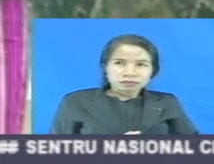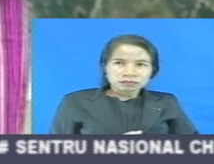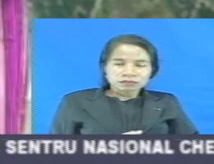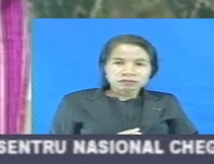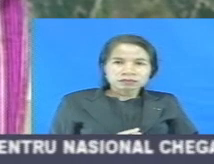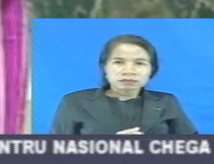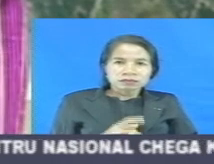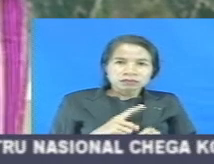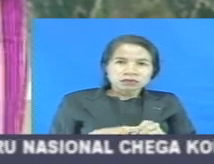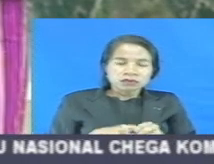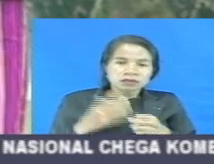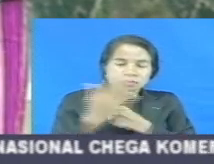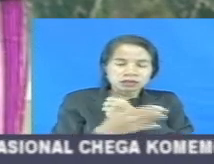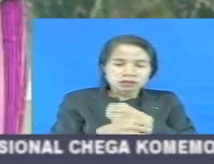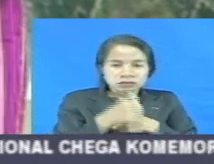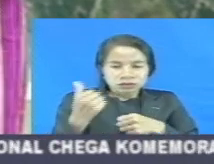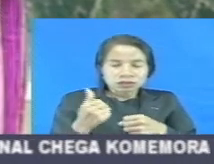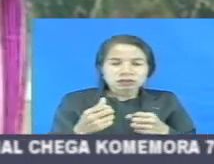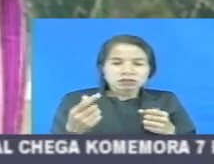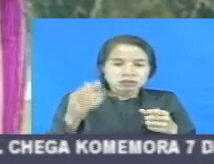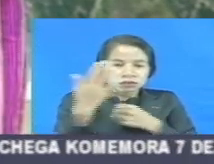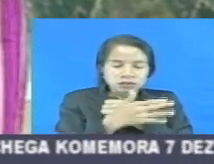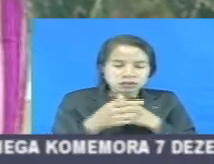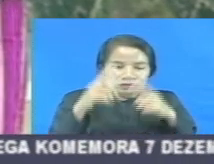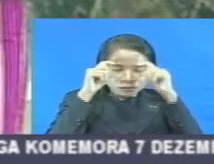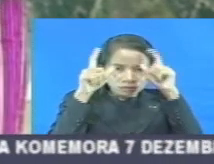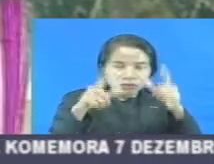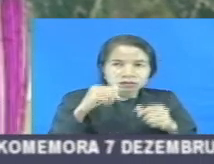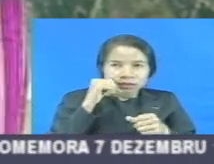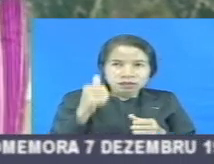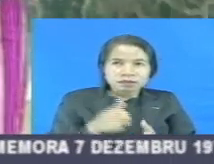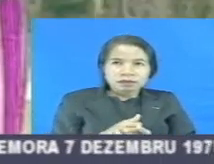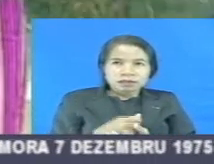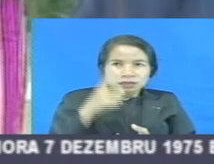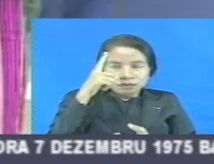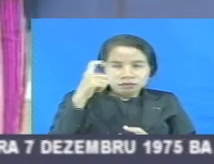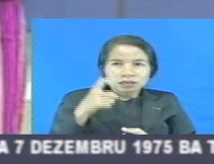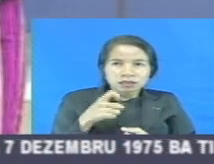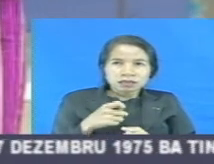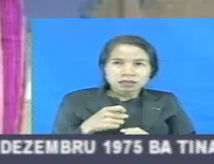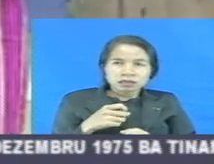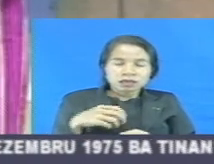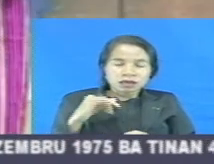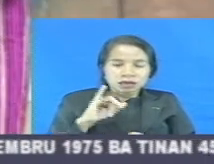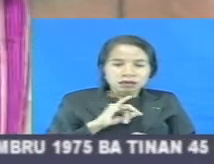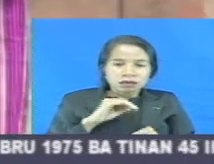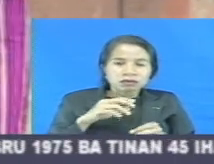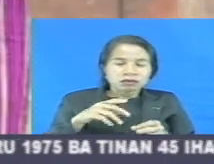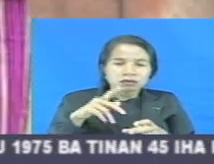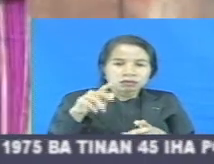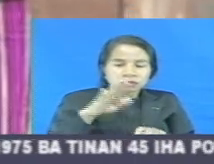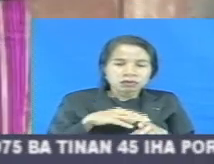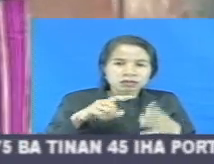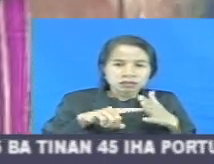tempo husi railiur no mos railaran ba iha edisaun abang nian tapi de duni telespetador sira ha konvidita bot sira mai